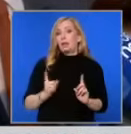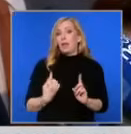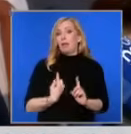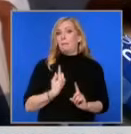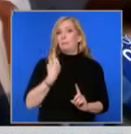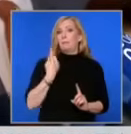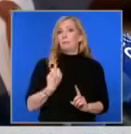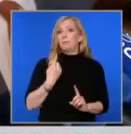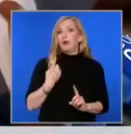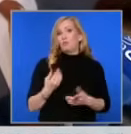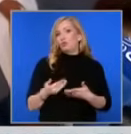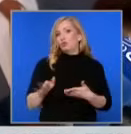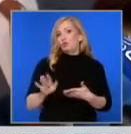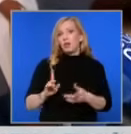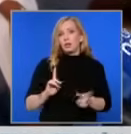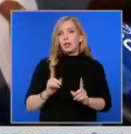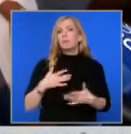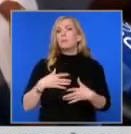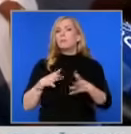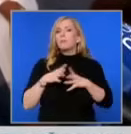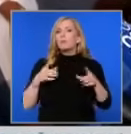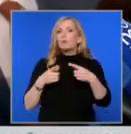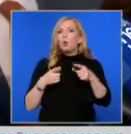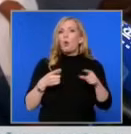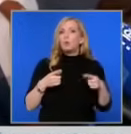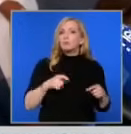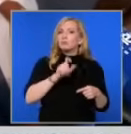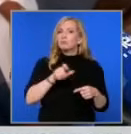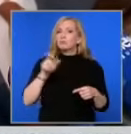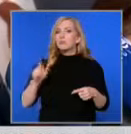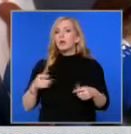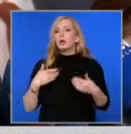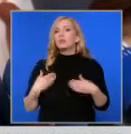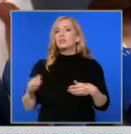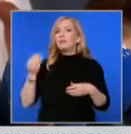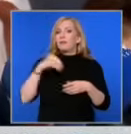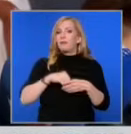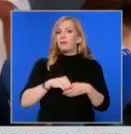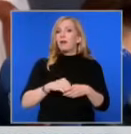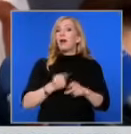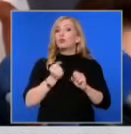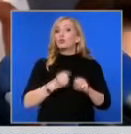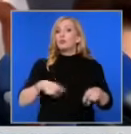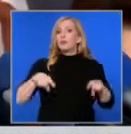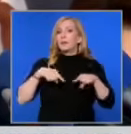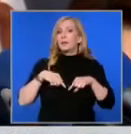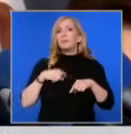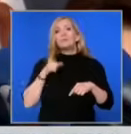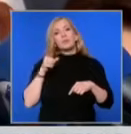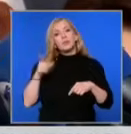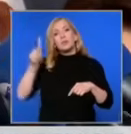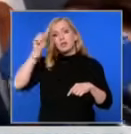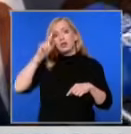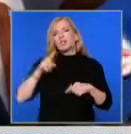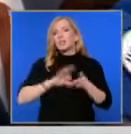първото изключение, да кажете, има много политически лица, които са били в Конституционния съд, тя ще се справи много